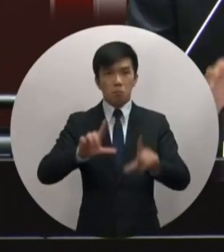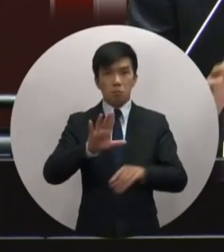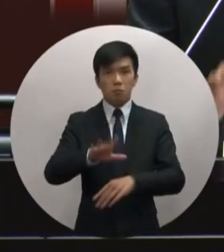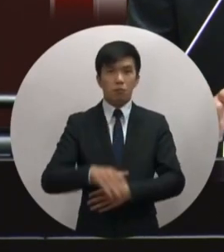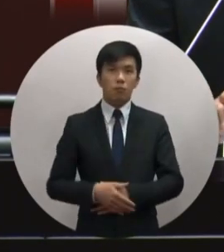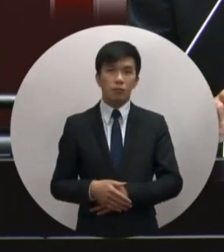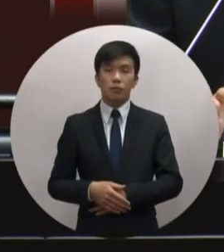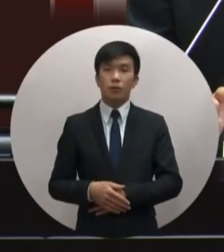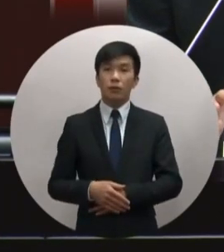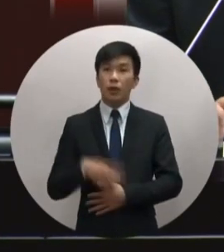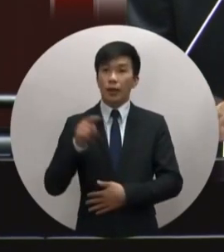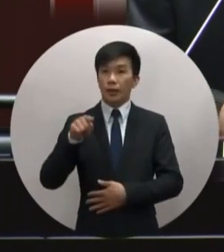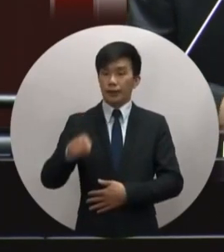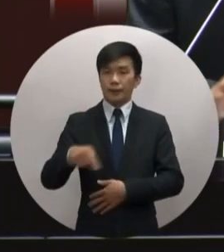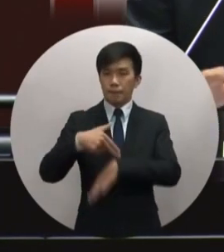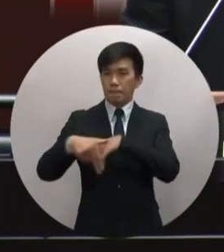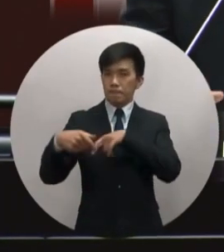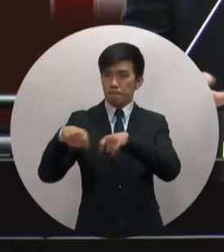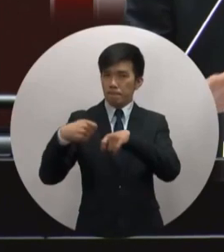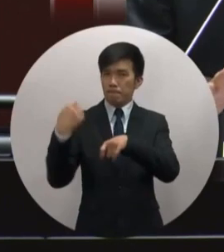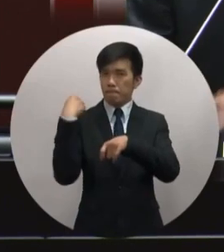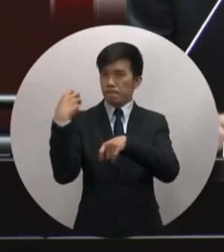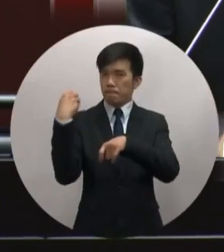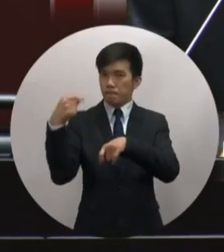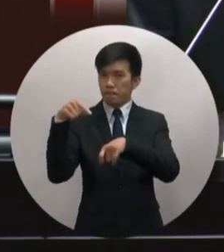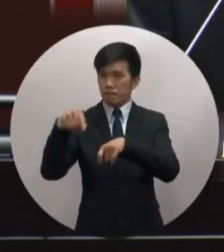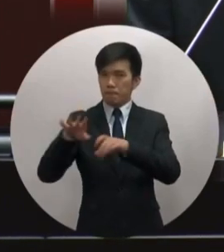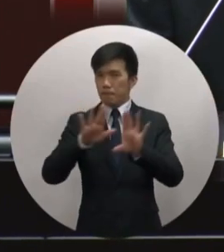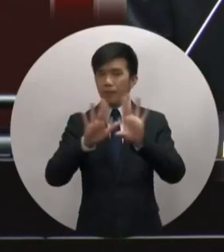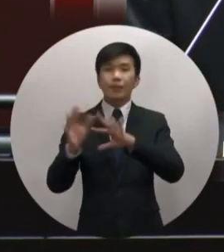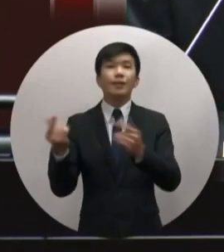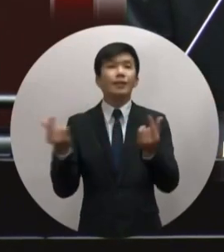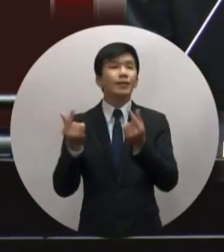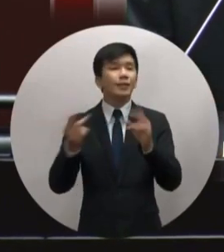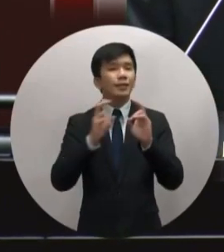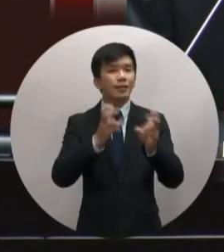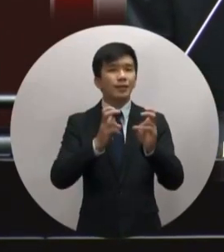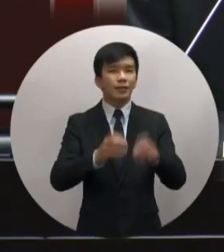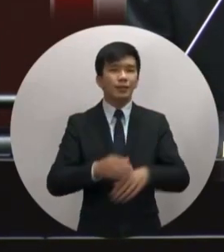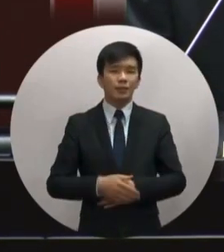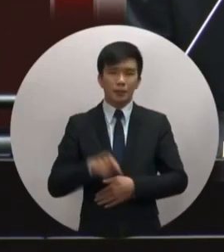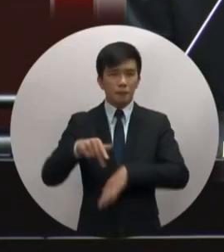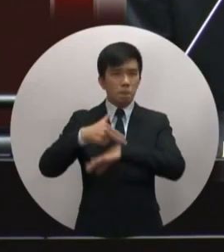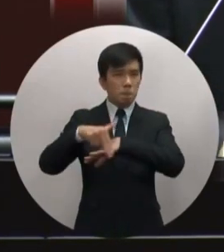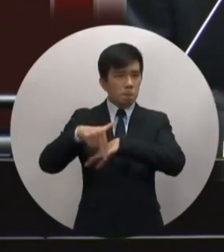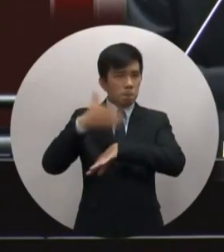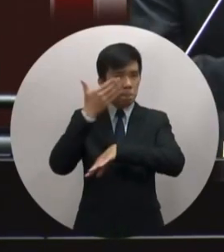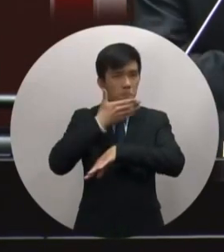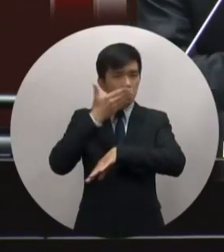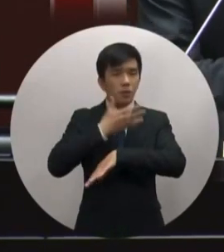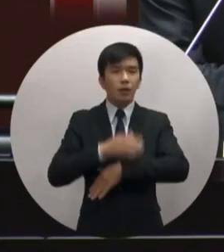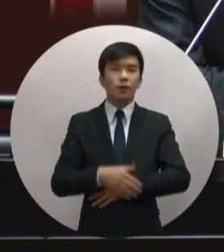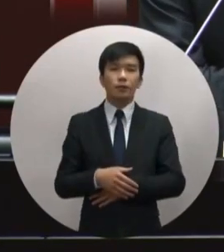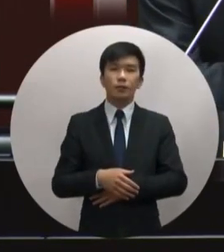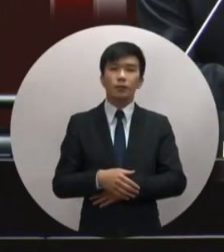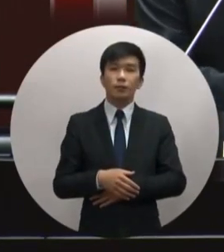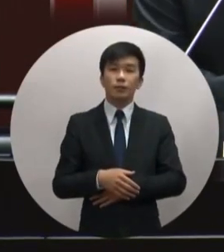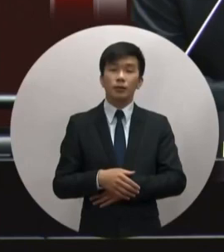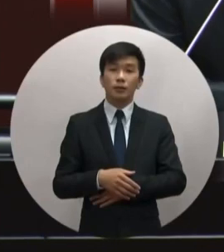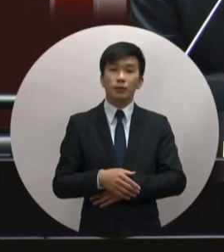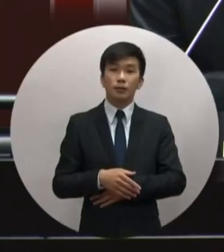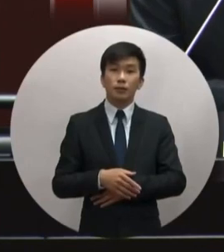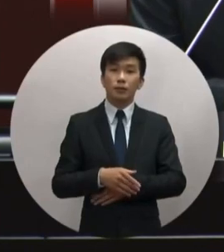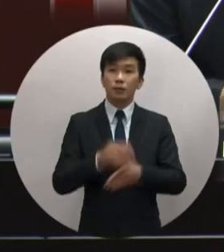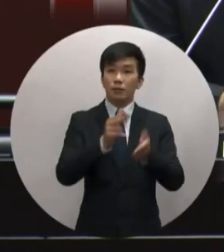那因為它也很現代型它的這個構造其實很像捷運而且很有設計感那包括每一列